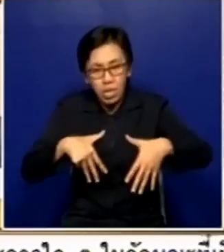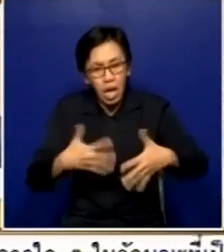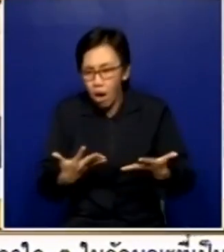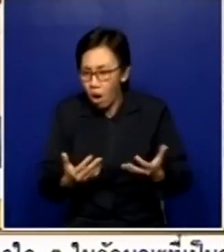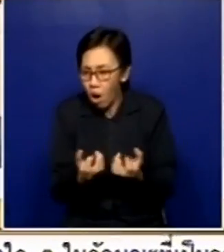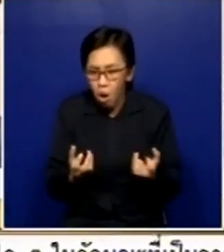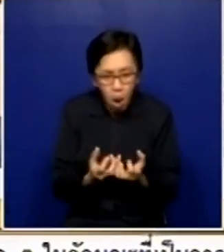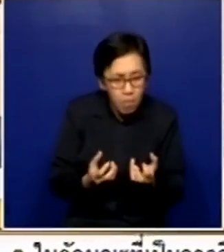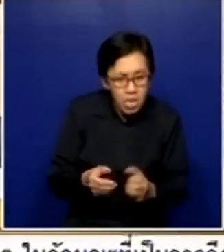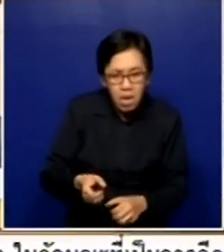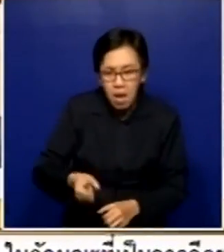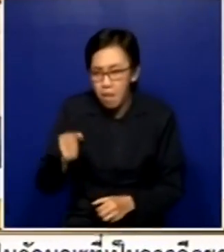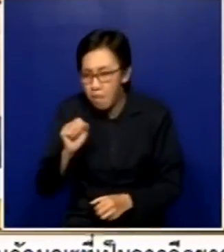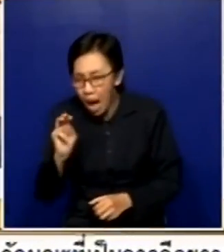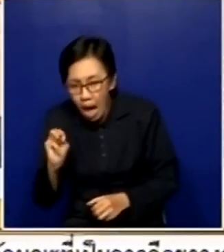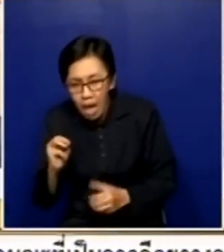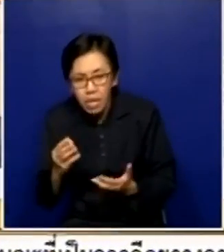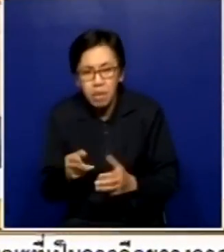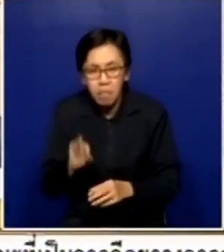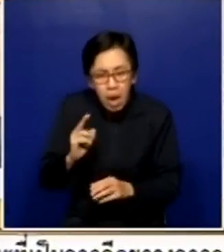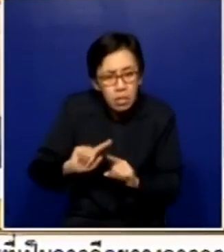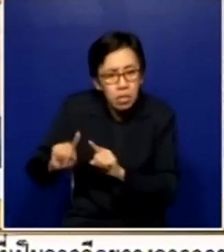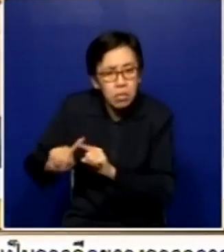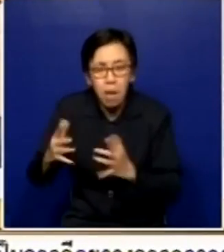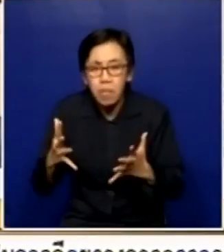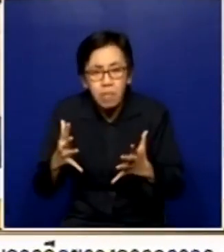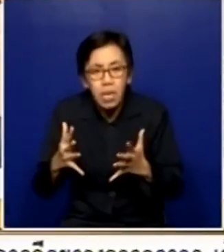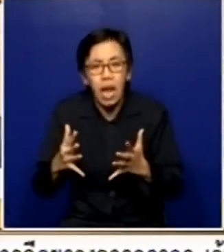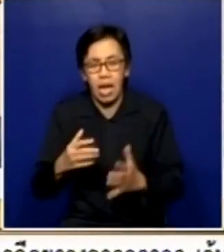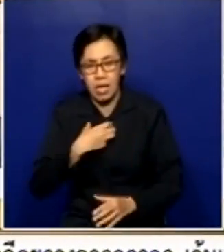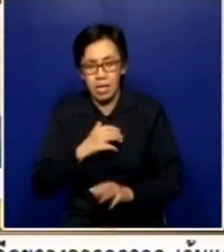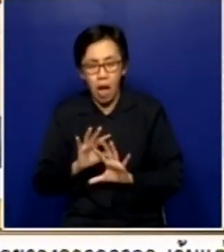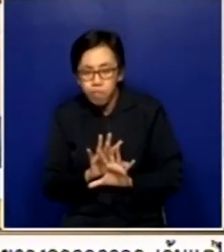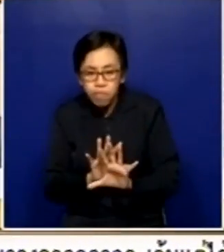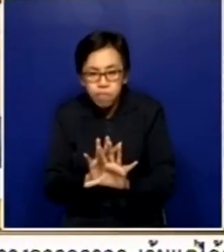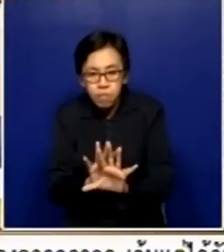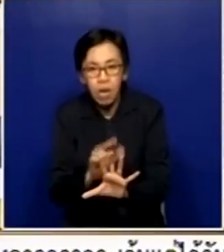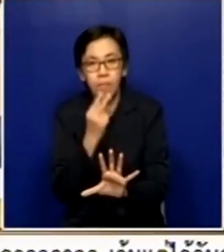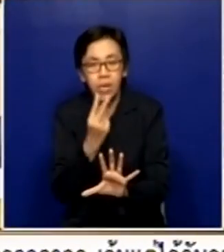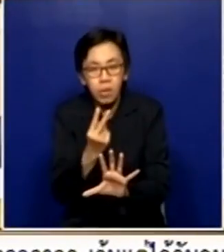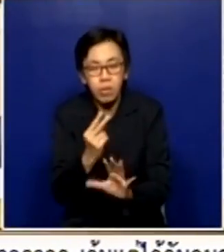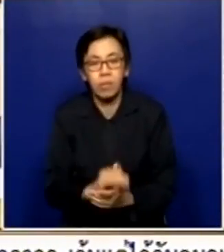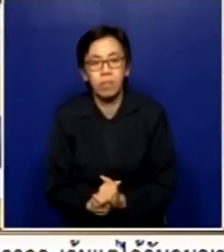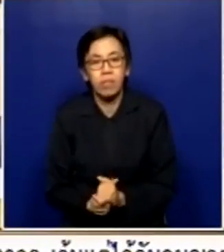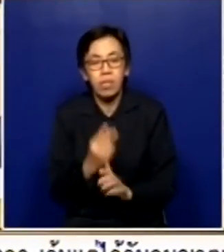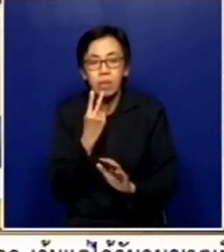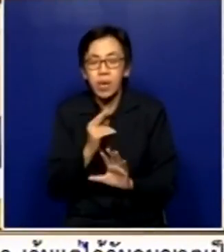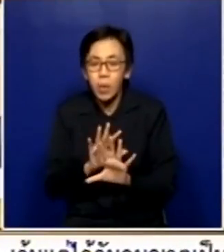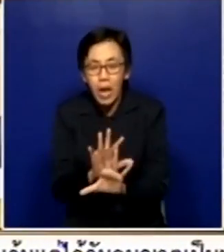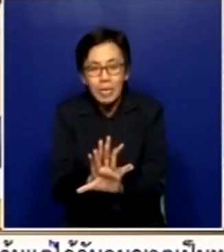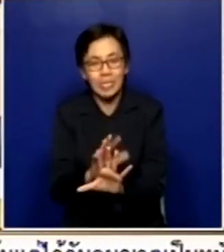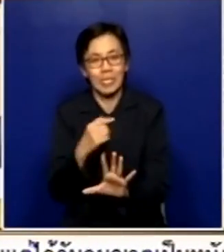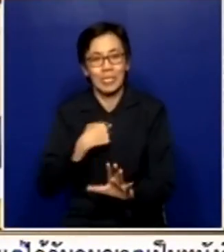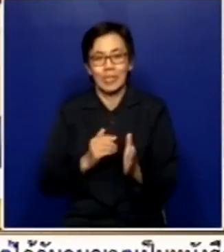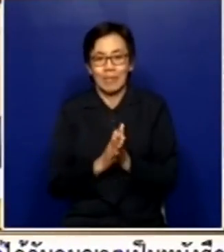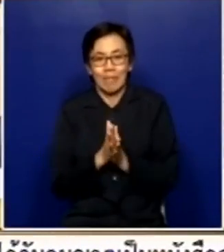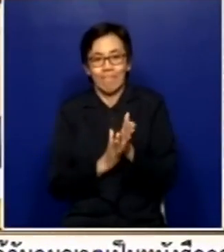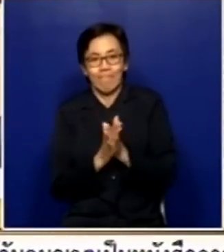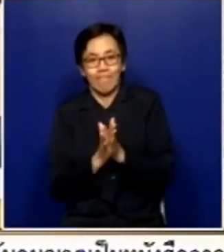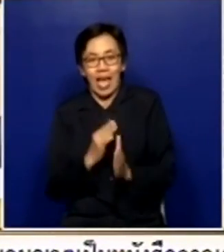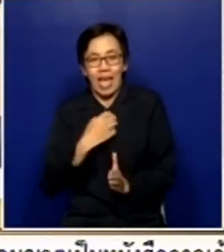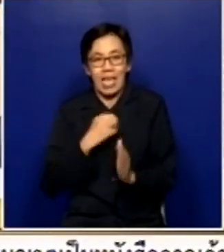เปล่าแล้วก็ต้องการที่จะมาติดตามสิ่งที่เป็นความฝันความปรารถนาของเขา